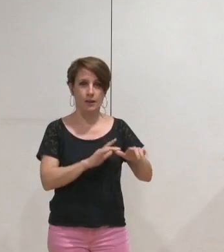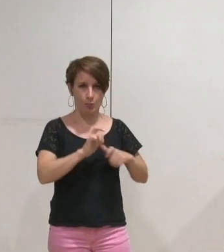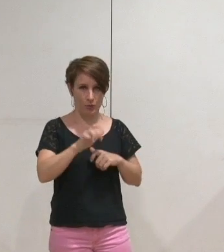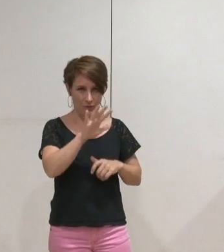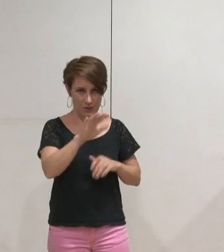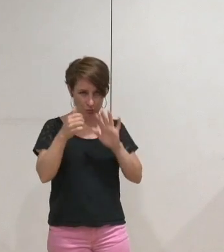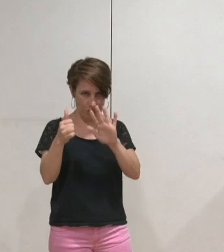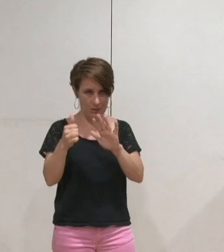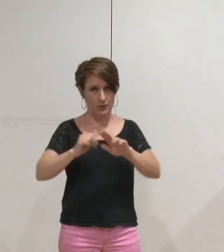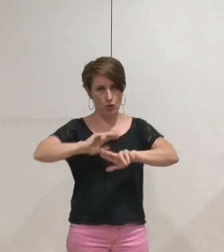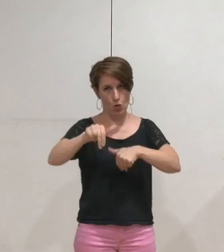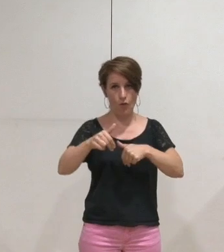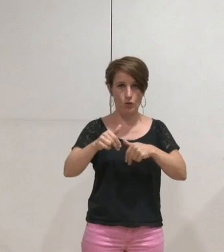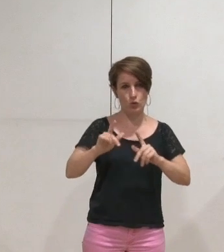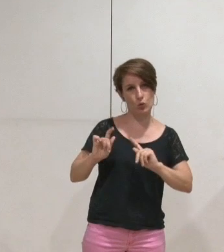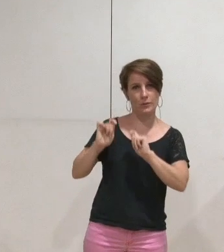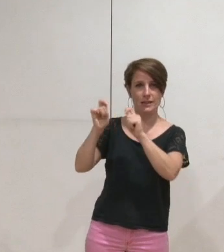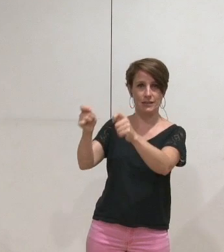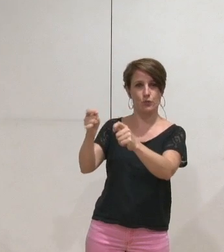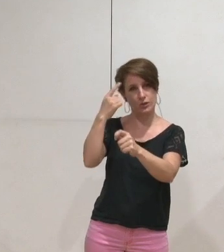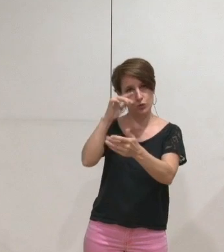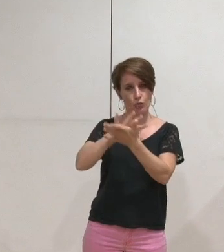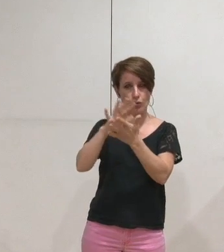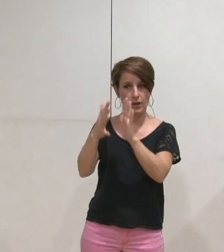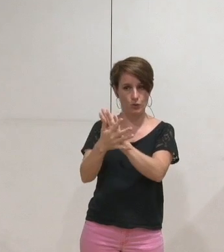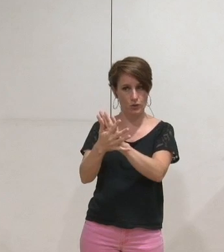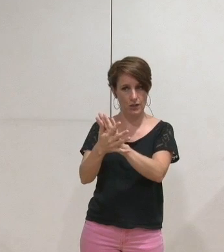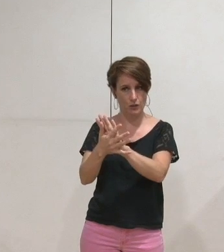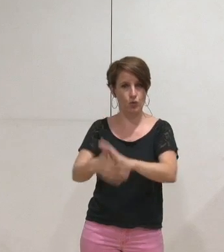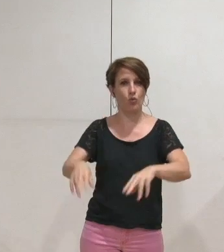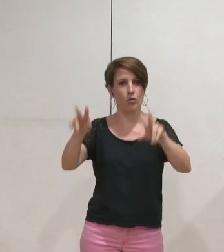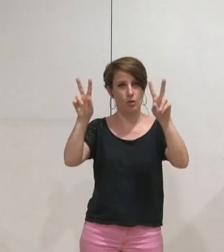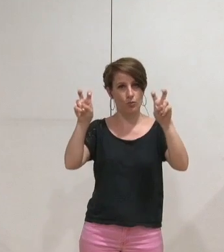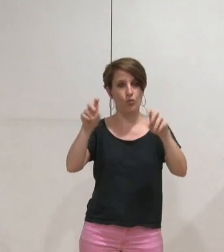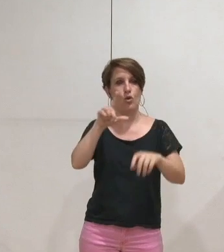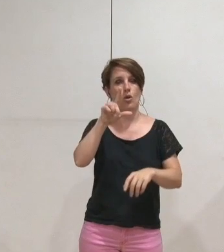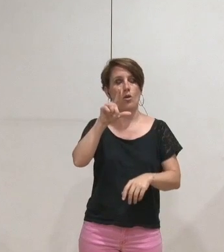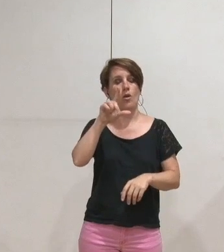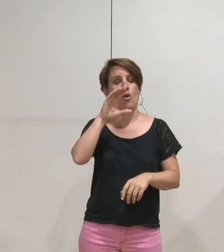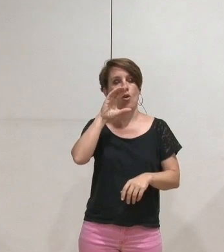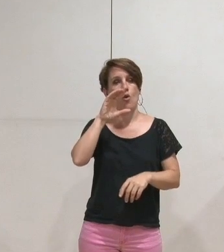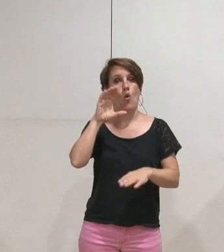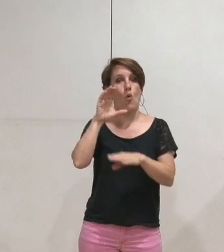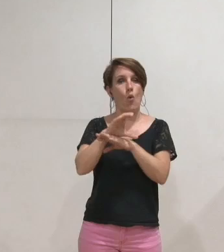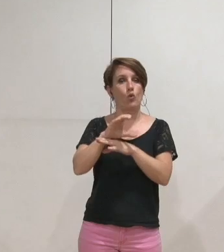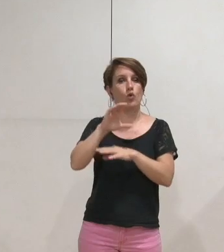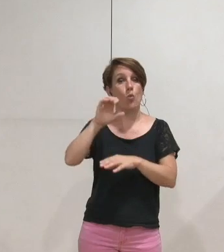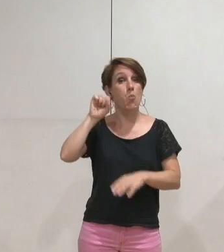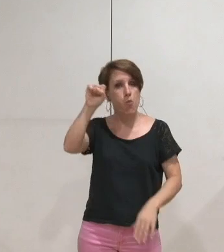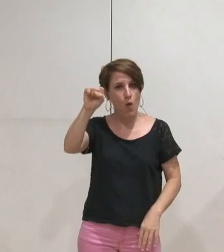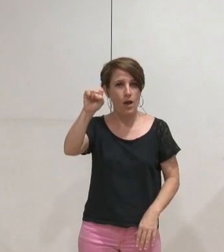à disposition avec l'association compagnie le contrepo G au théâtre